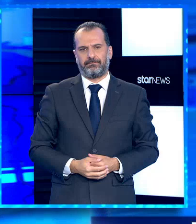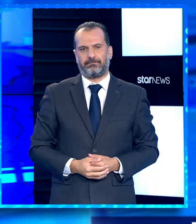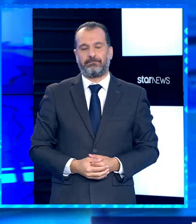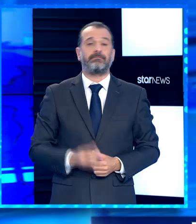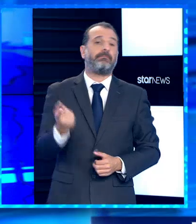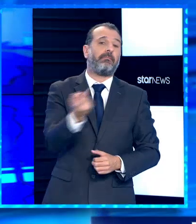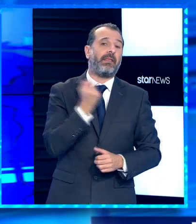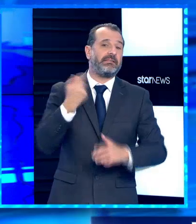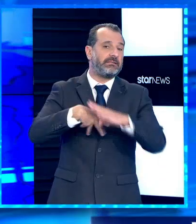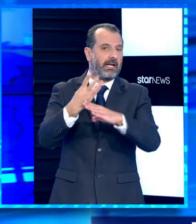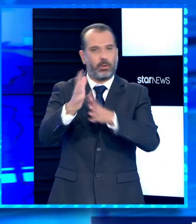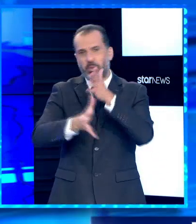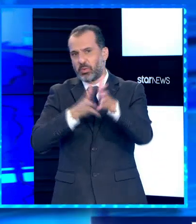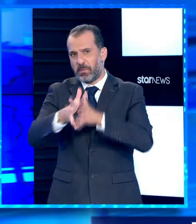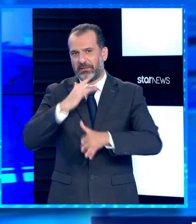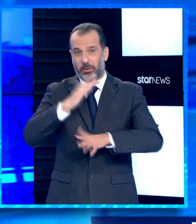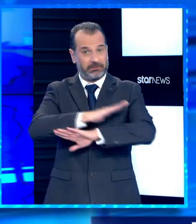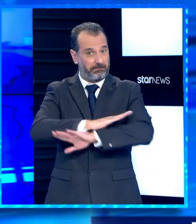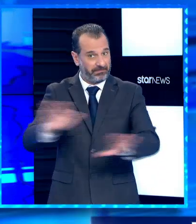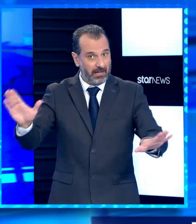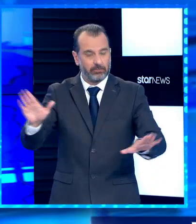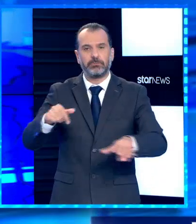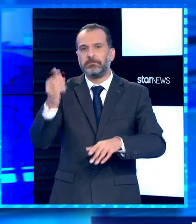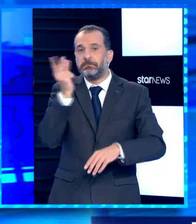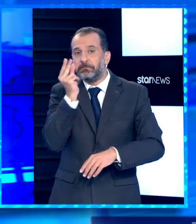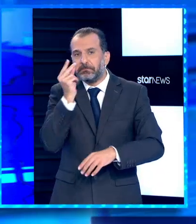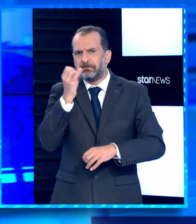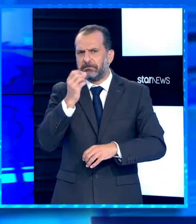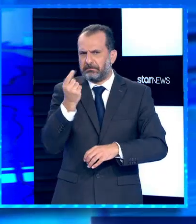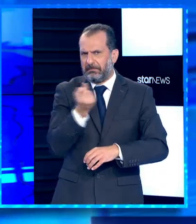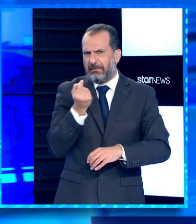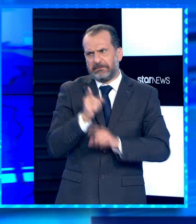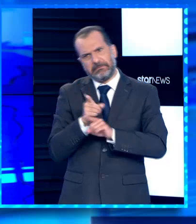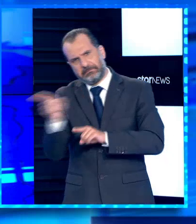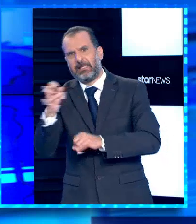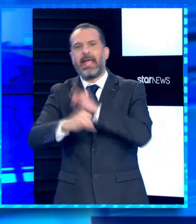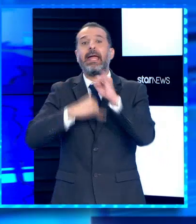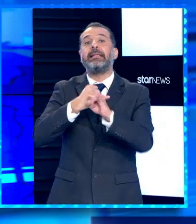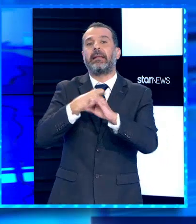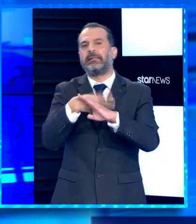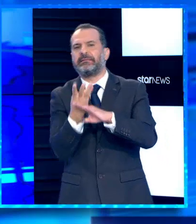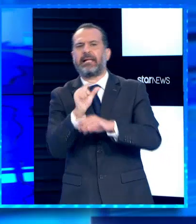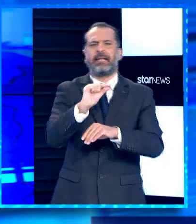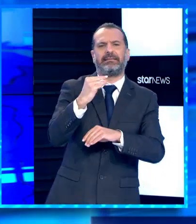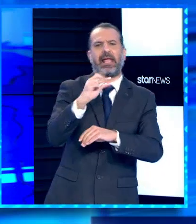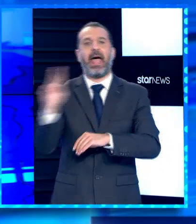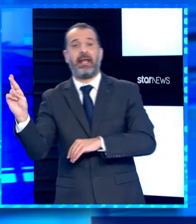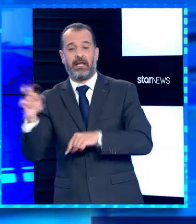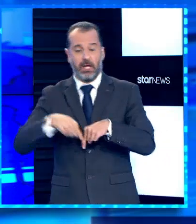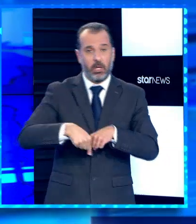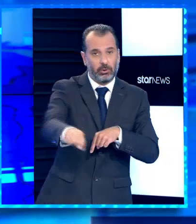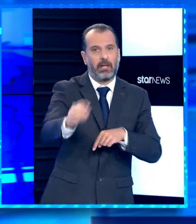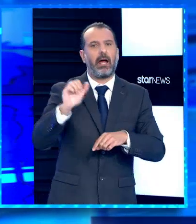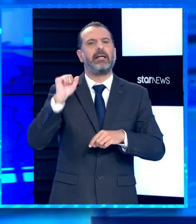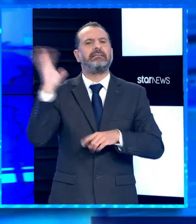Και εδώ τελείωσε και το απογευματινό δελτίο ειδήσεων του Star Channel. Για συνεχή ενημέρωση μπορείτε πάντα να επισκέπτεστε το star.gr.